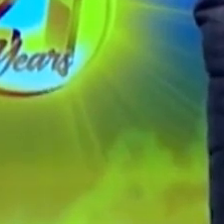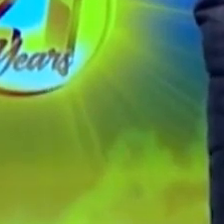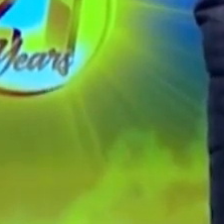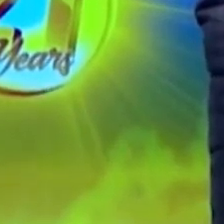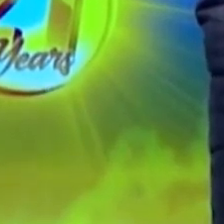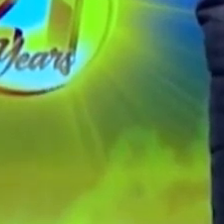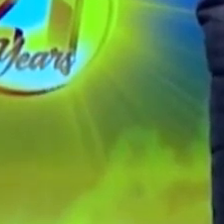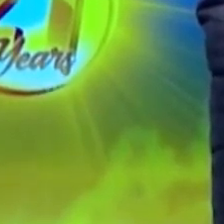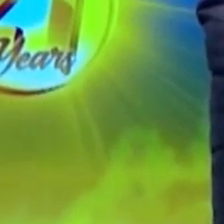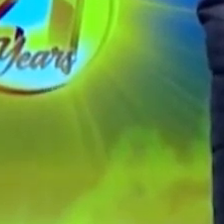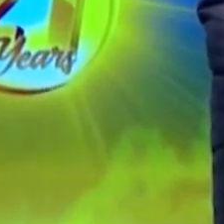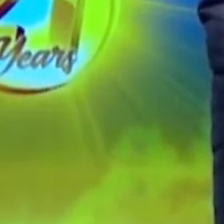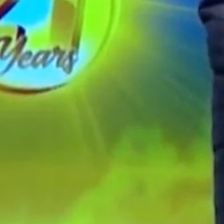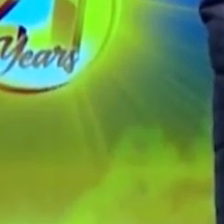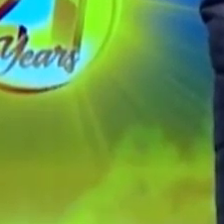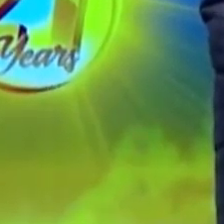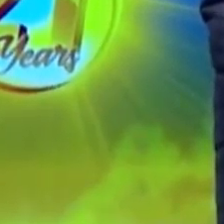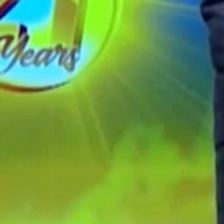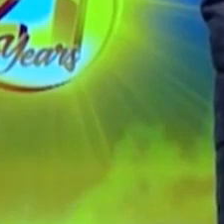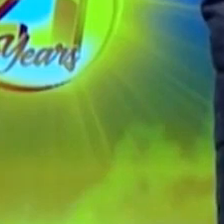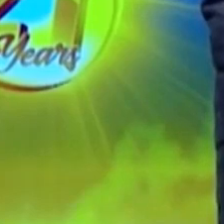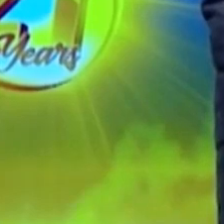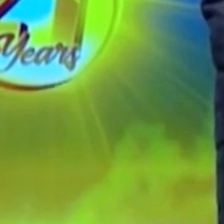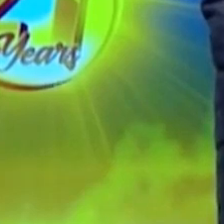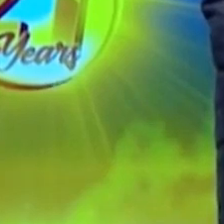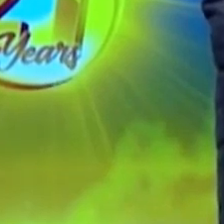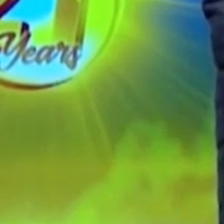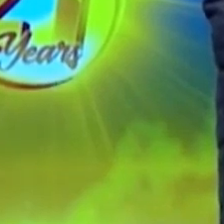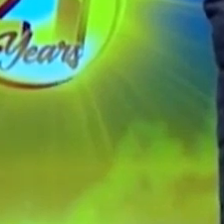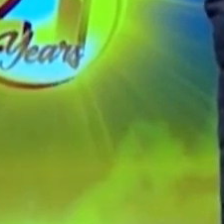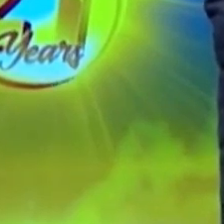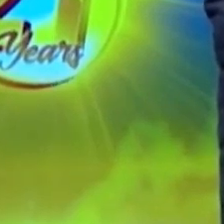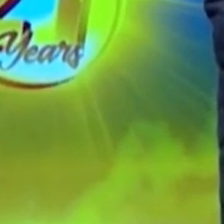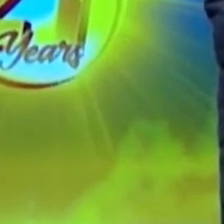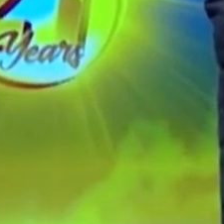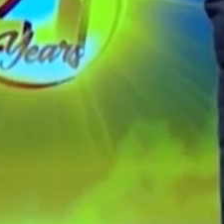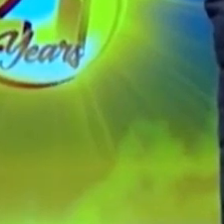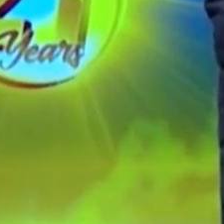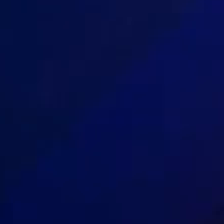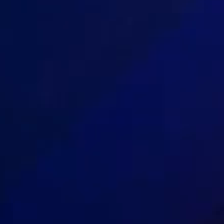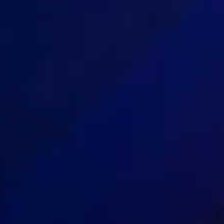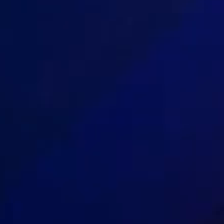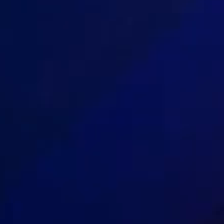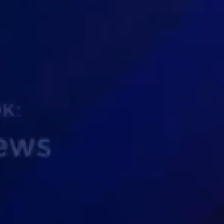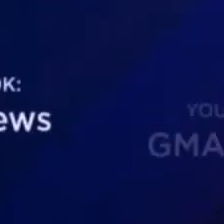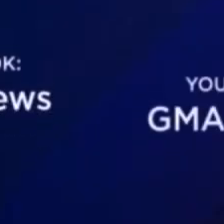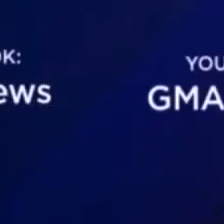masubaybayan sa GMA Pinoy TV at www.gmanews.tv.